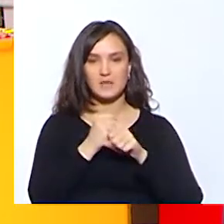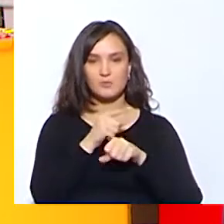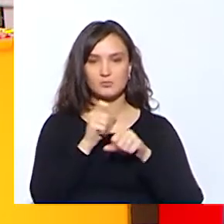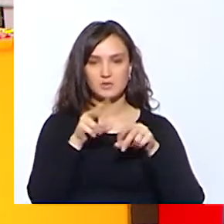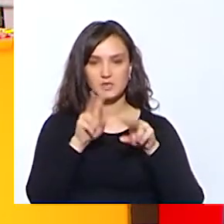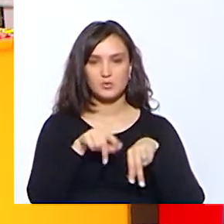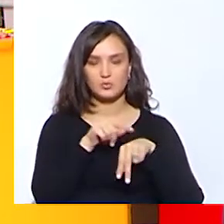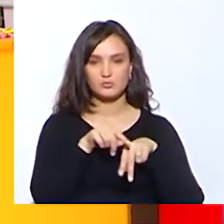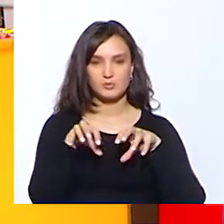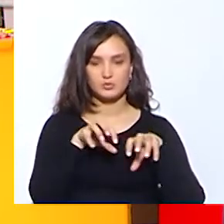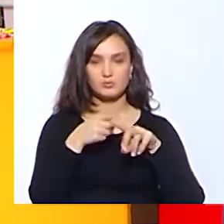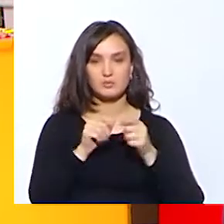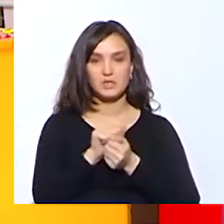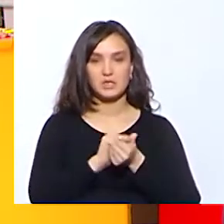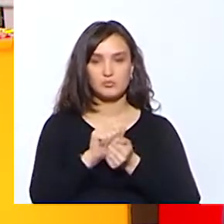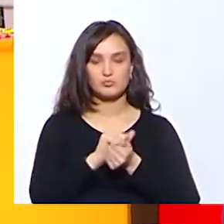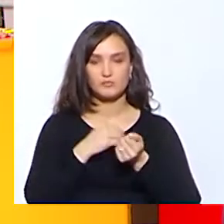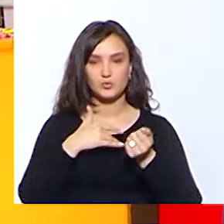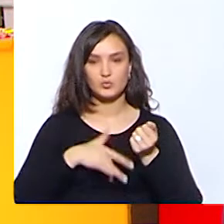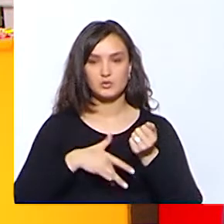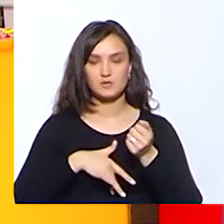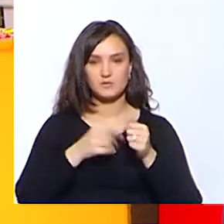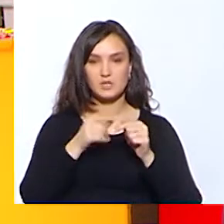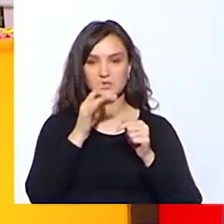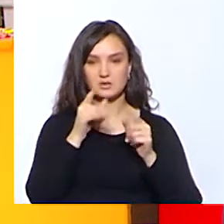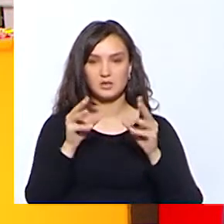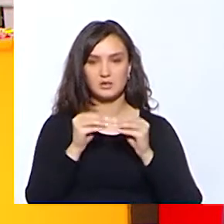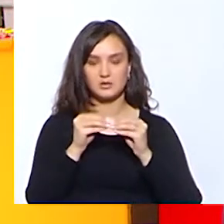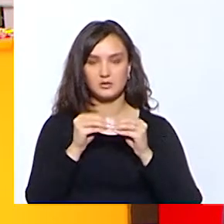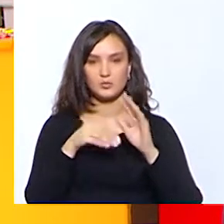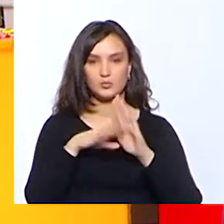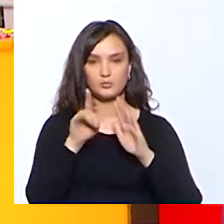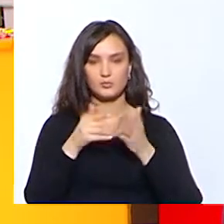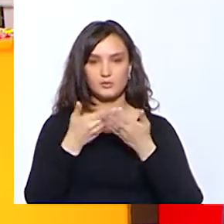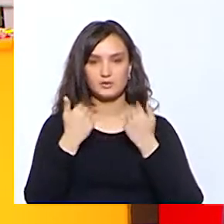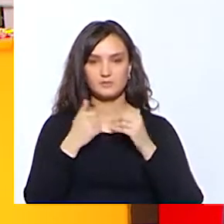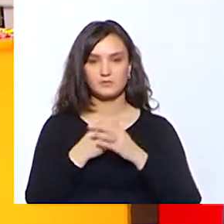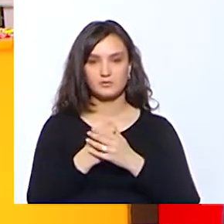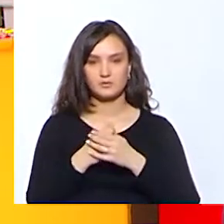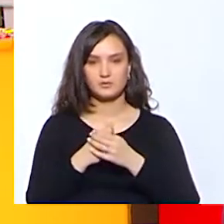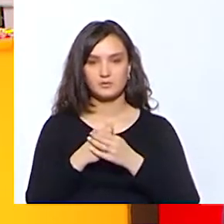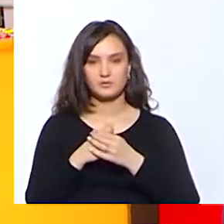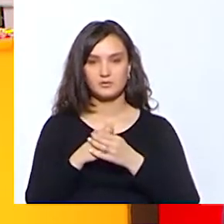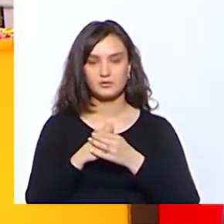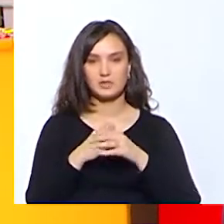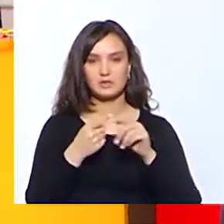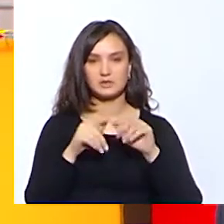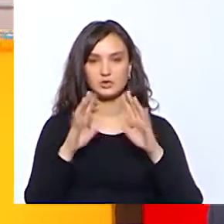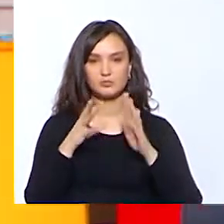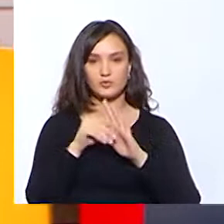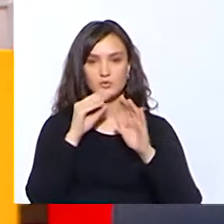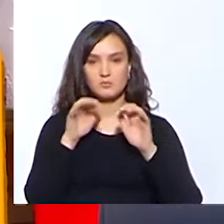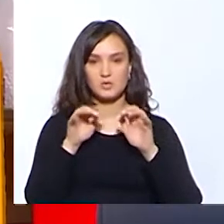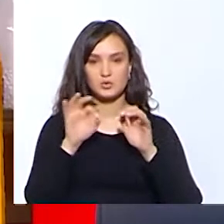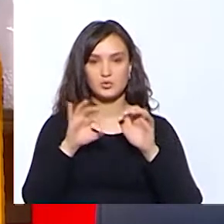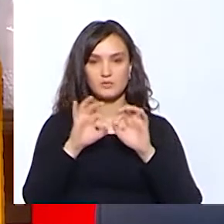მივანიჭოთ, იმიტომ რომ მათი გადამუშავება ჩვენი კუჭნას ლავისათვის ასაკთან ერთად უფრო მარტივია. Ასეთ შემთხვევაში, როდესაც მაწონზე